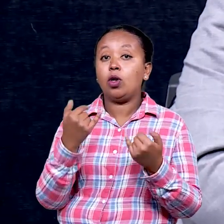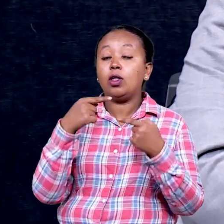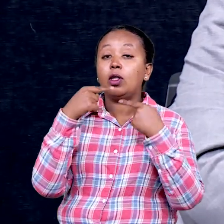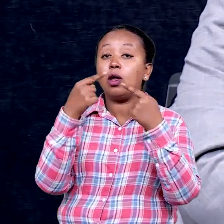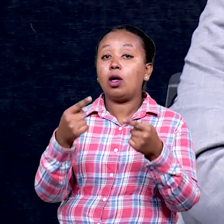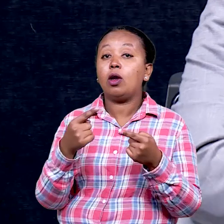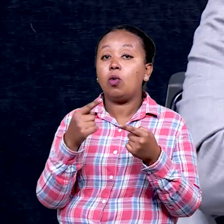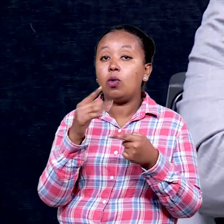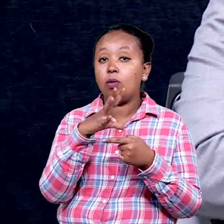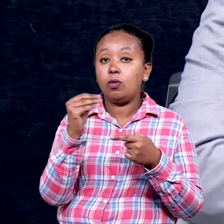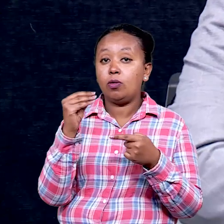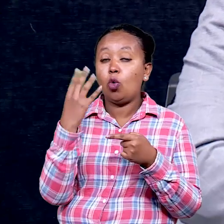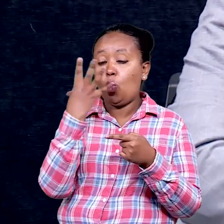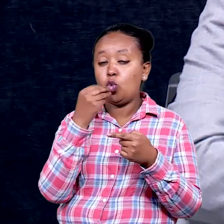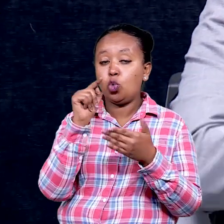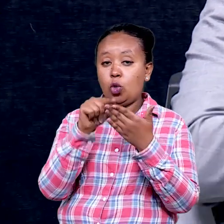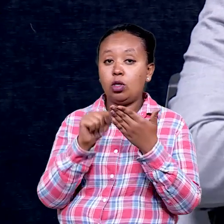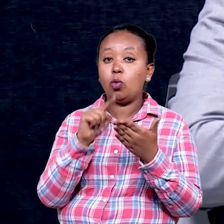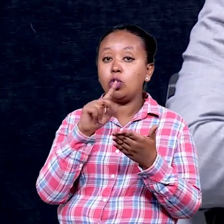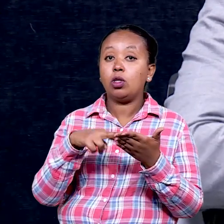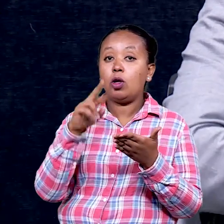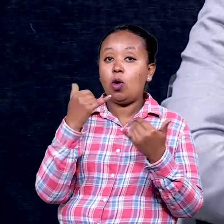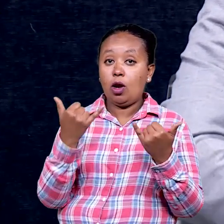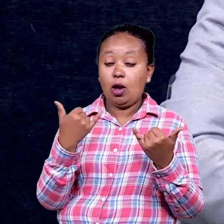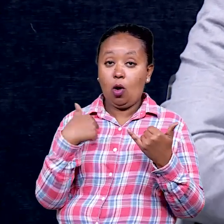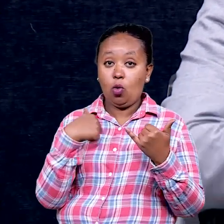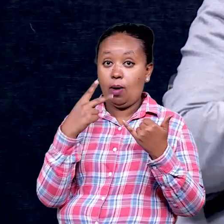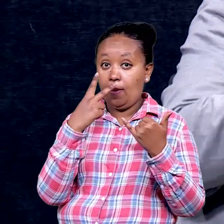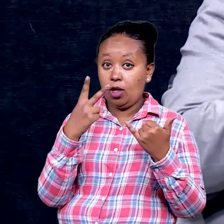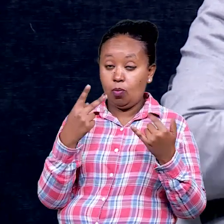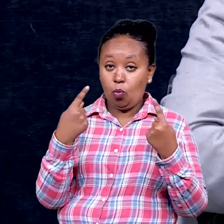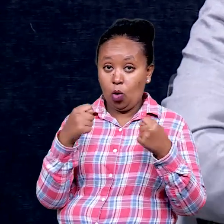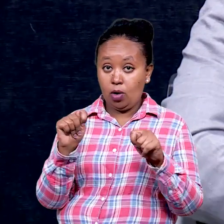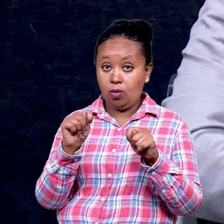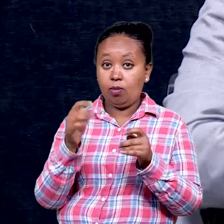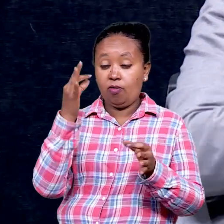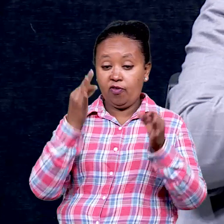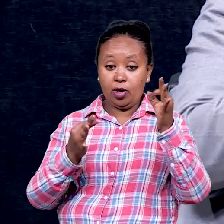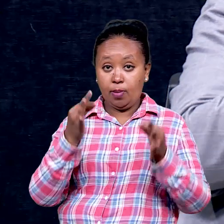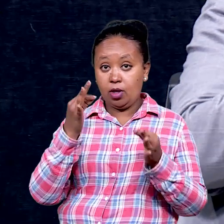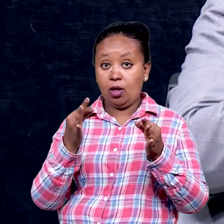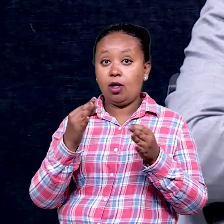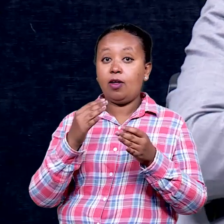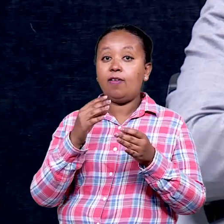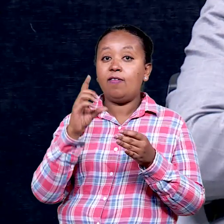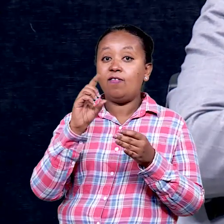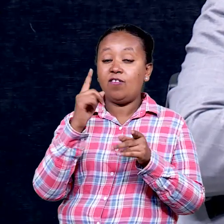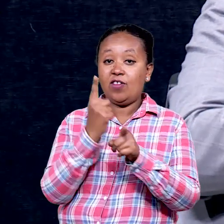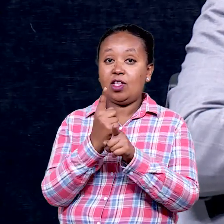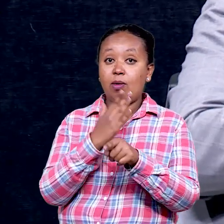የተነገረውና ቆንጆ ነጥቦች ናቸው የተነሱት። እኔ ለማየት መሞክረው ግን ከፍርድ ቤቶች ወይም ከፍትህ ማሻሻያ